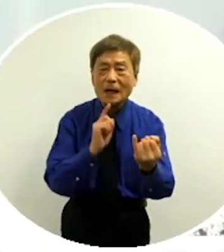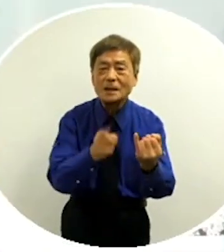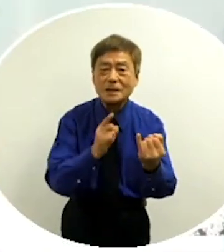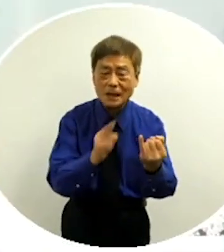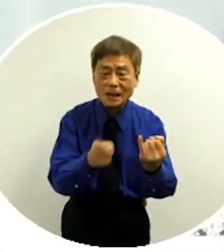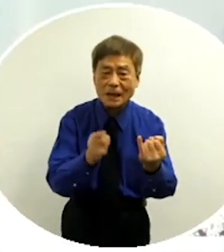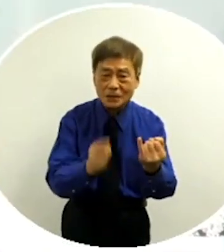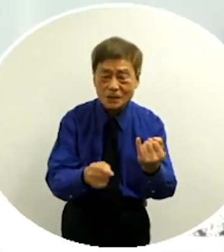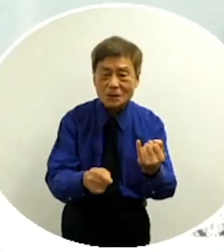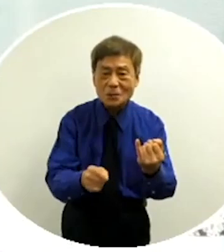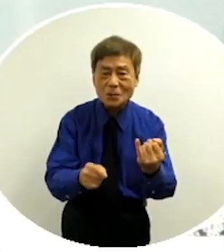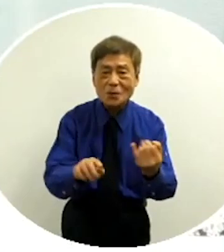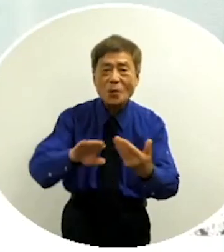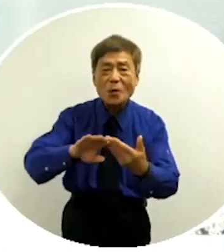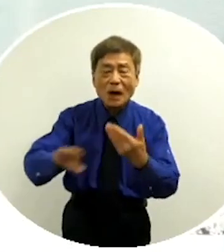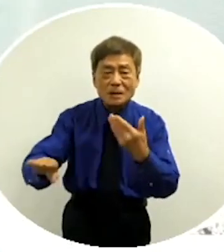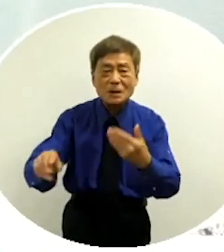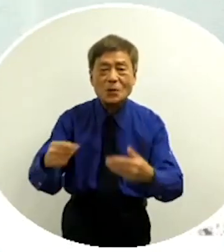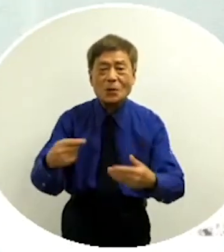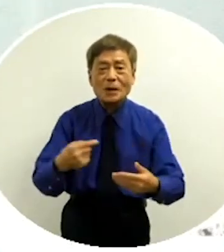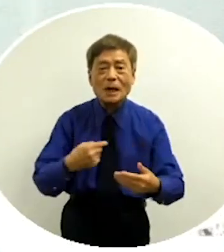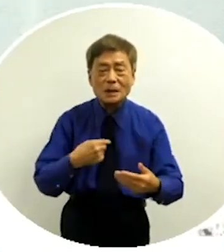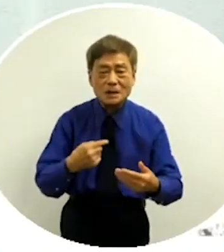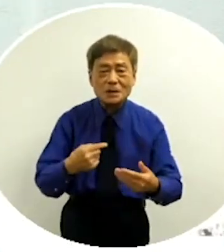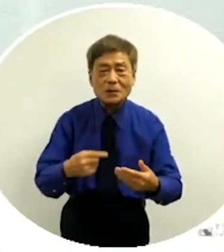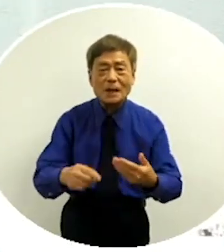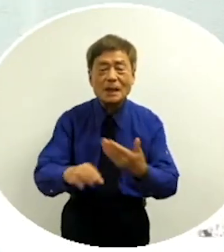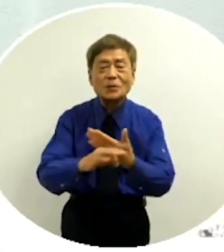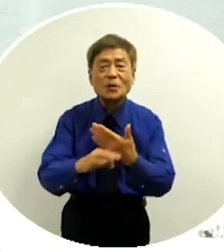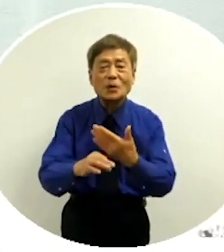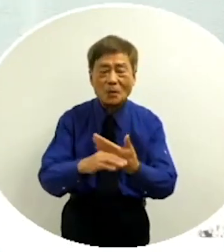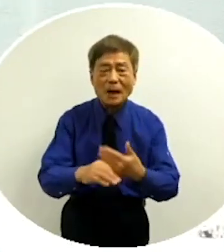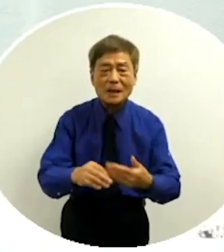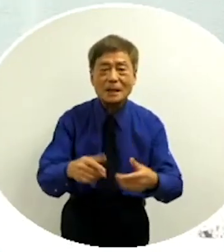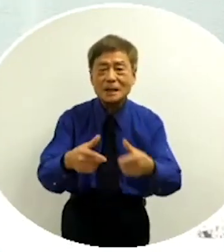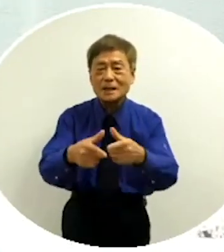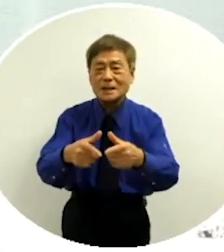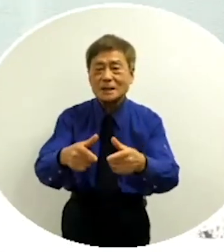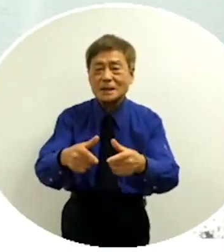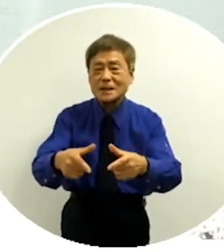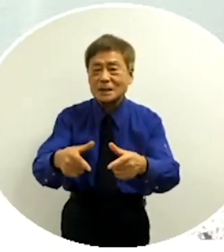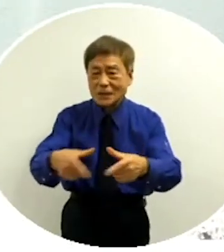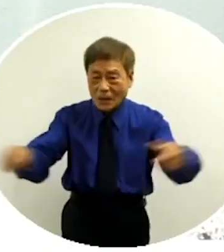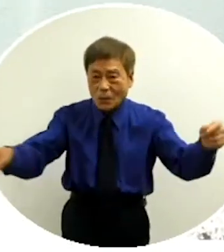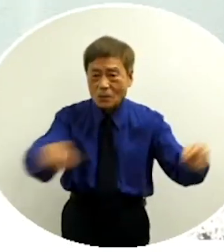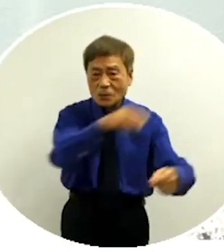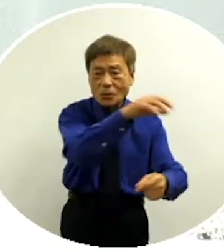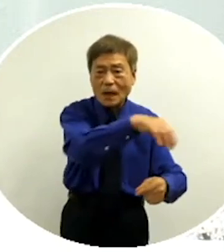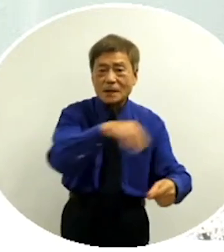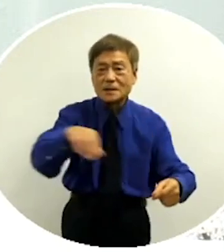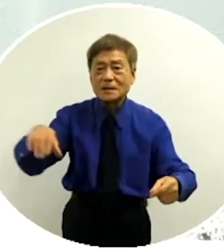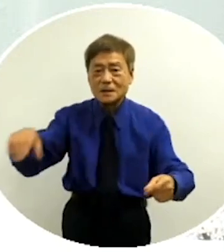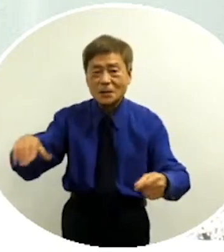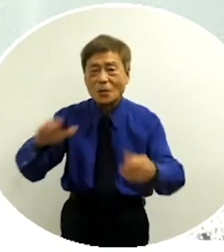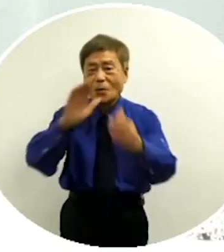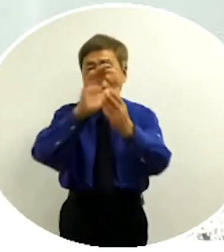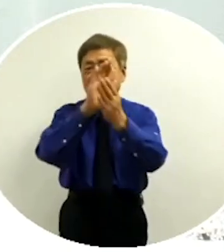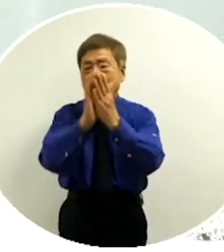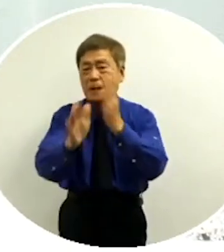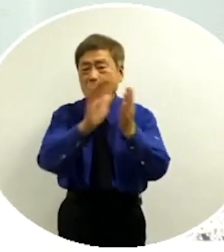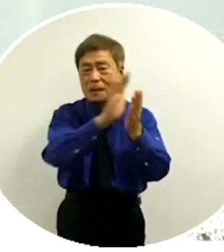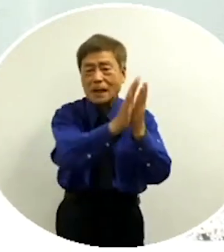ますもう一方ですね私がいいと思うそれぞれの検便違ってることによってお互いが気づくんです